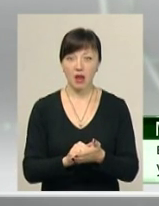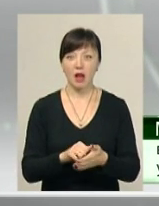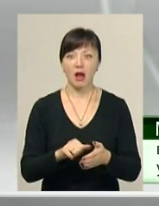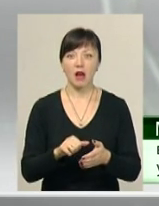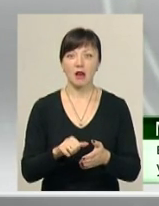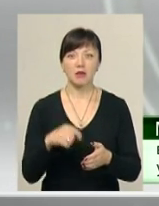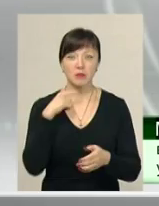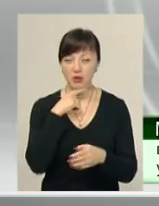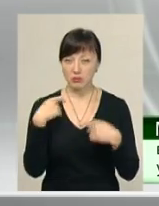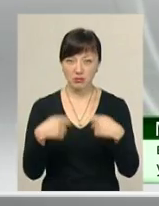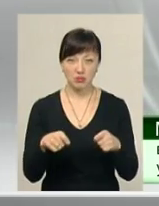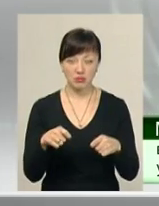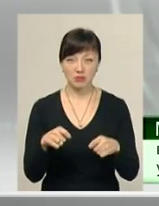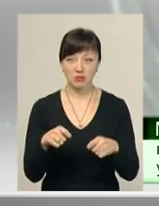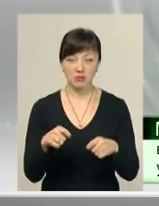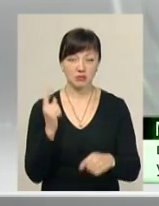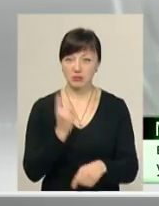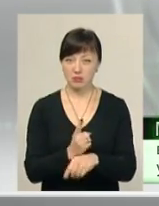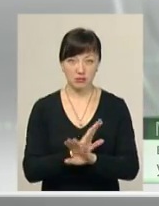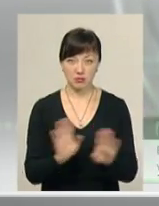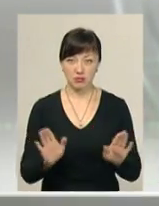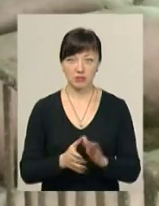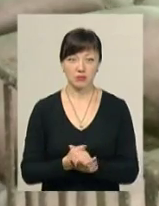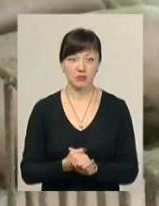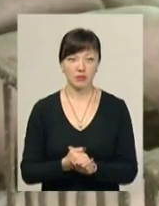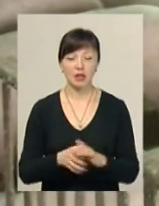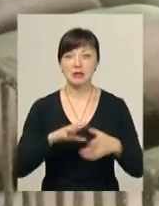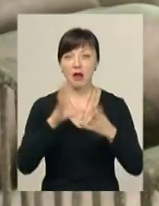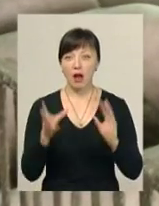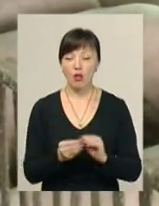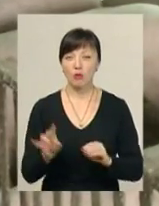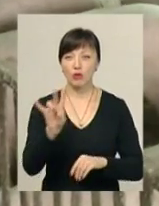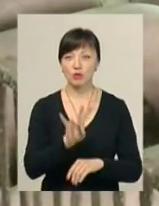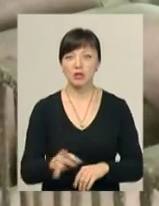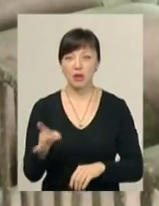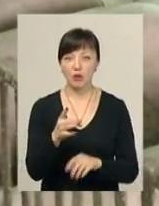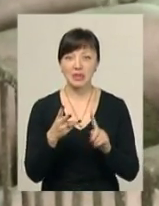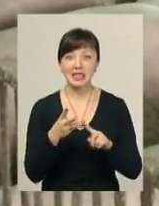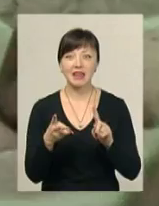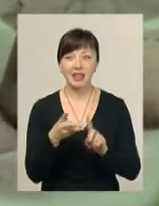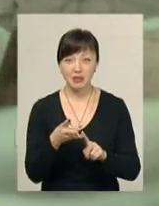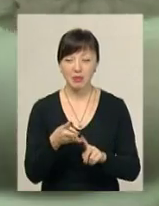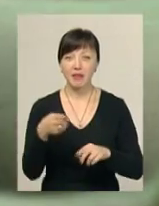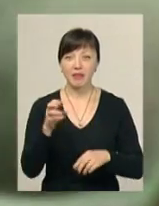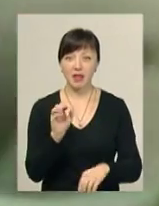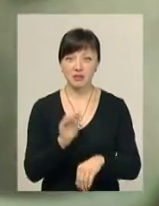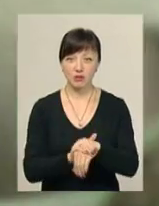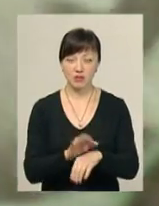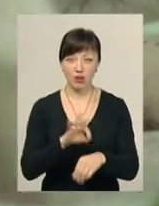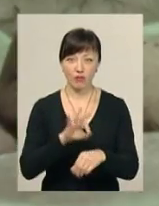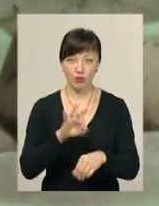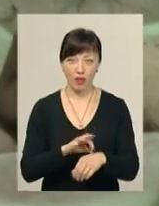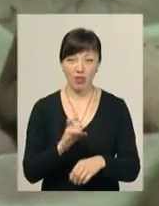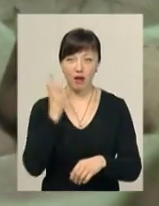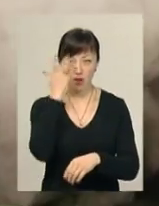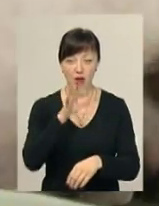тварини до продажу м'ясотуші не допускаються. Загалом Новоушицький район став третім в області, де зафіксували захворювання